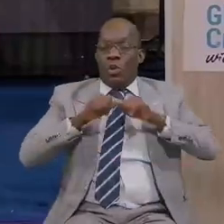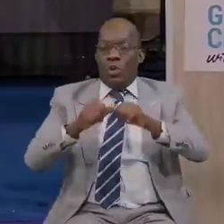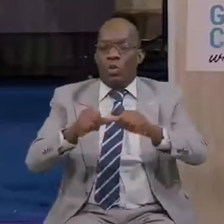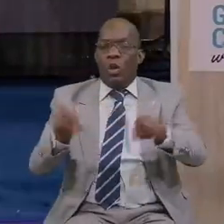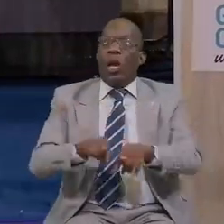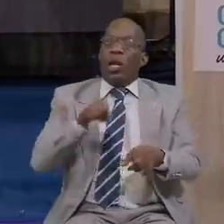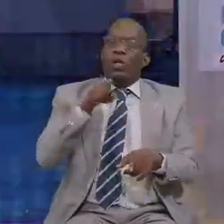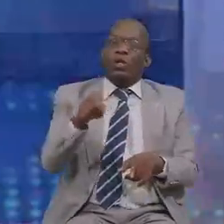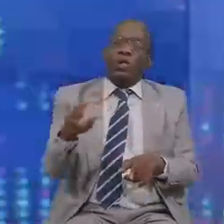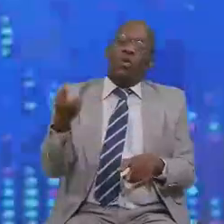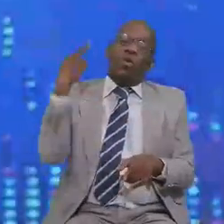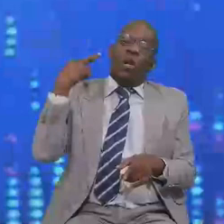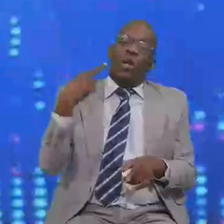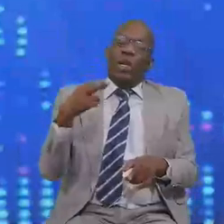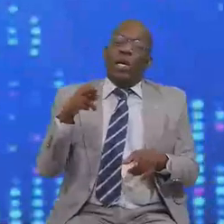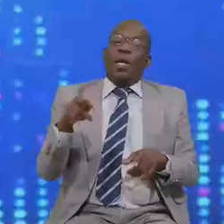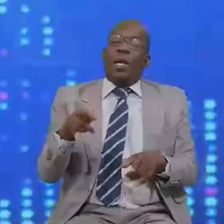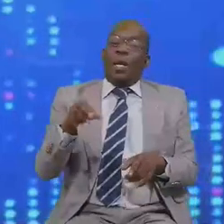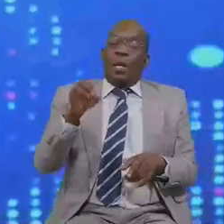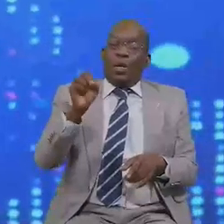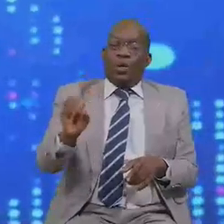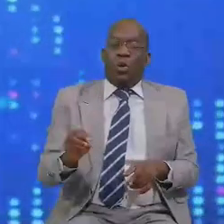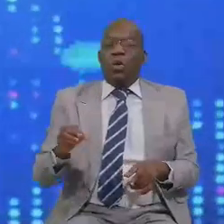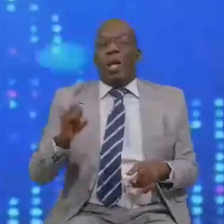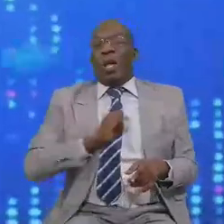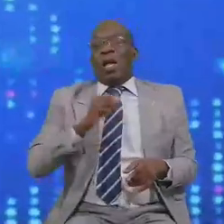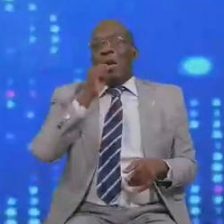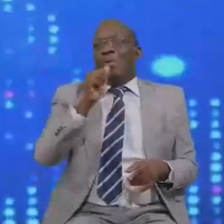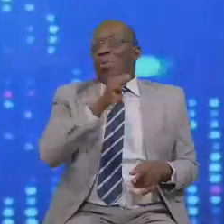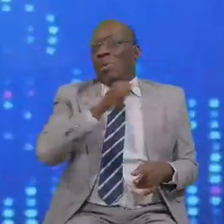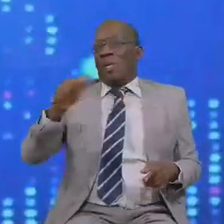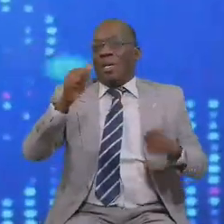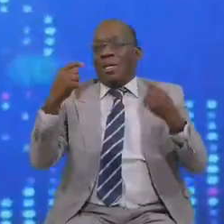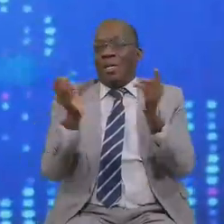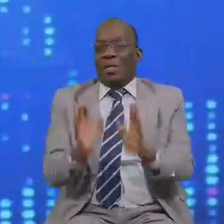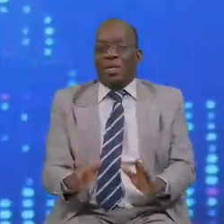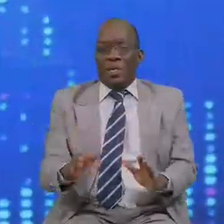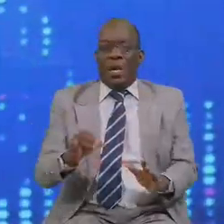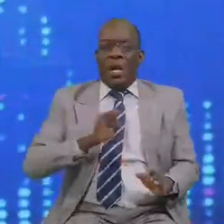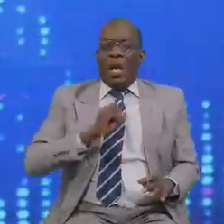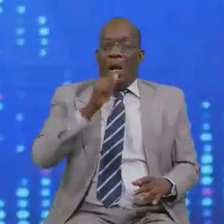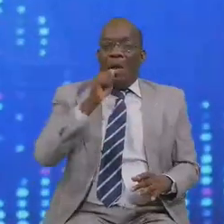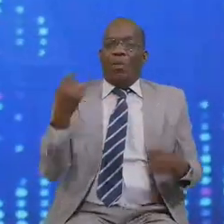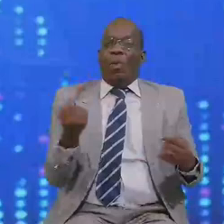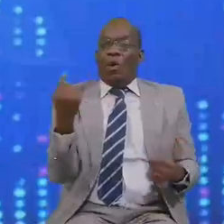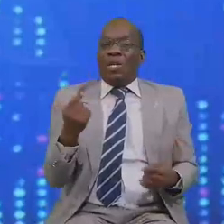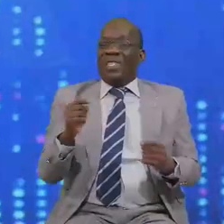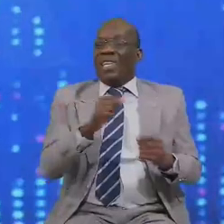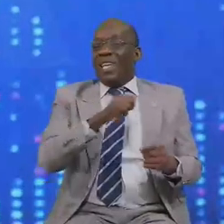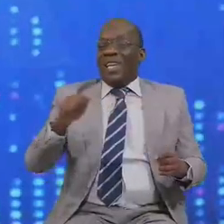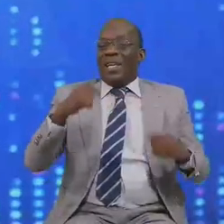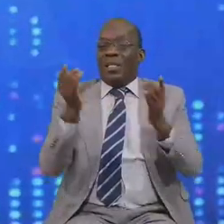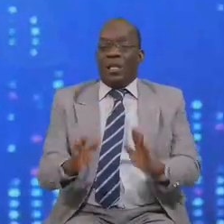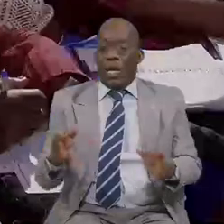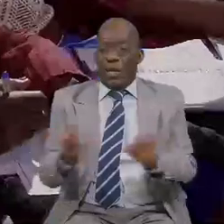donc, je suis un pécheur. Et je suis toujours un pécheur. Prends-moi tel que je suis.